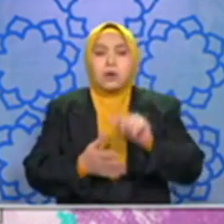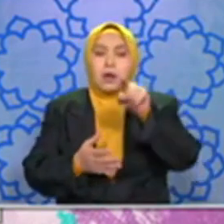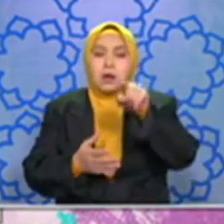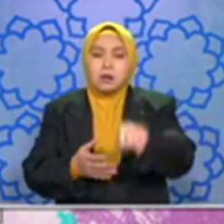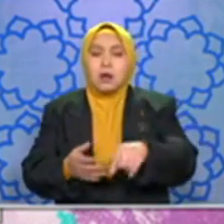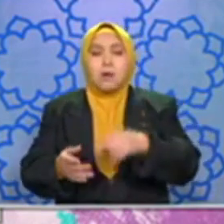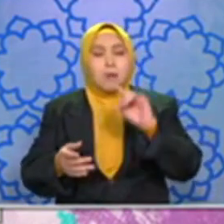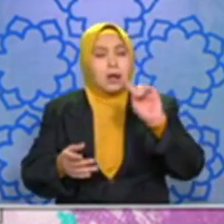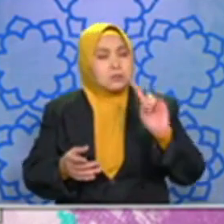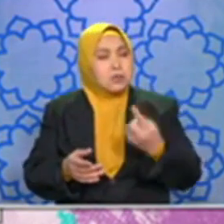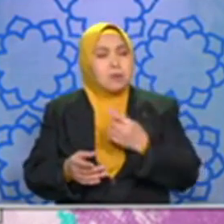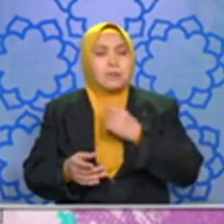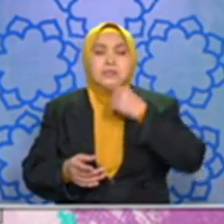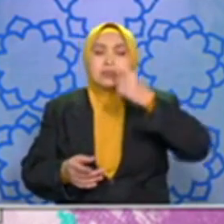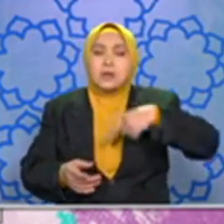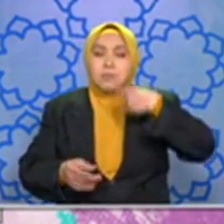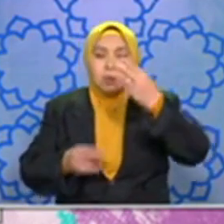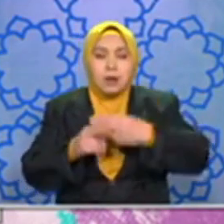ولوا على